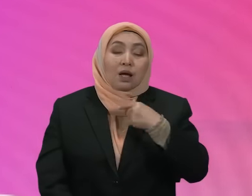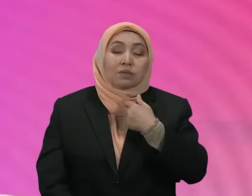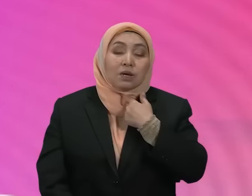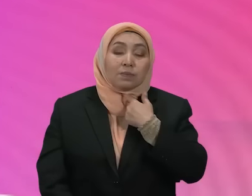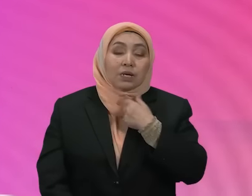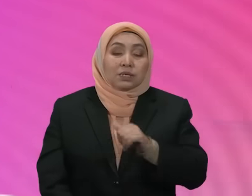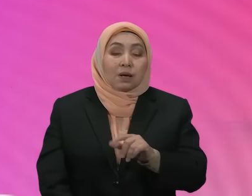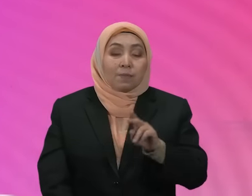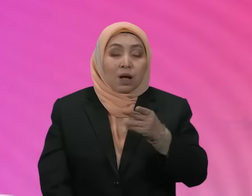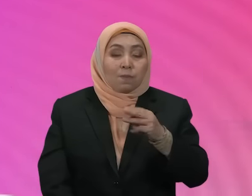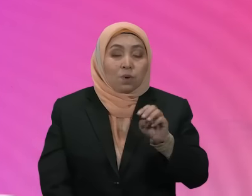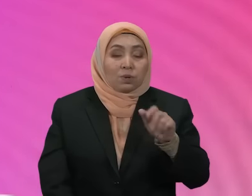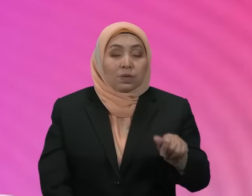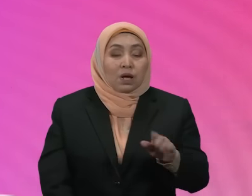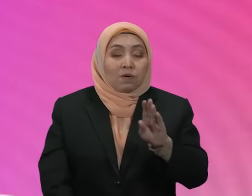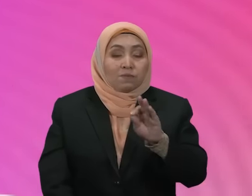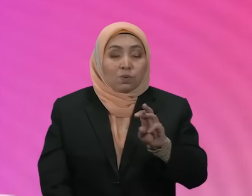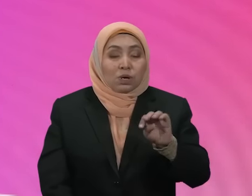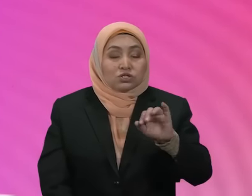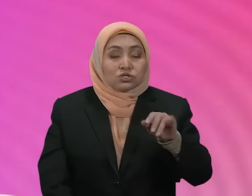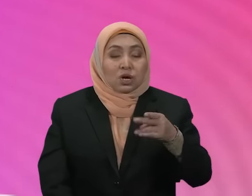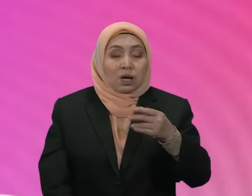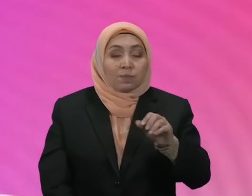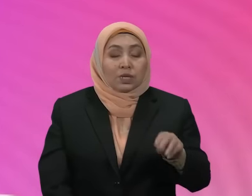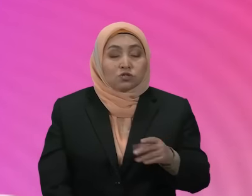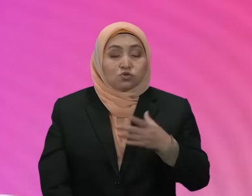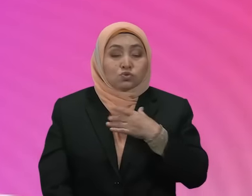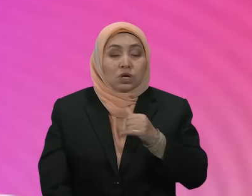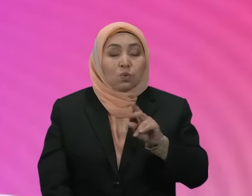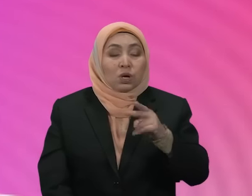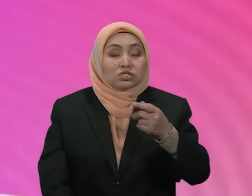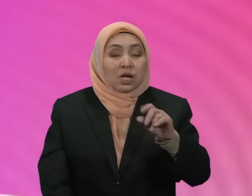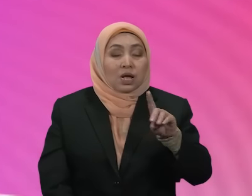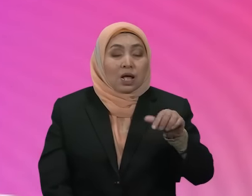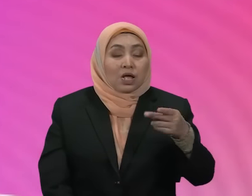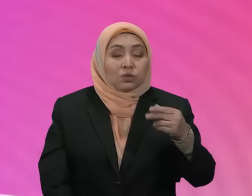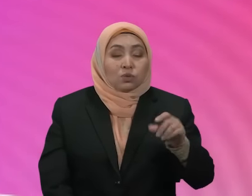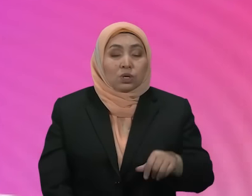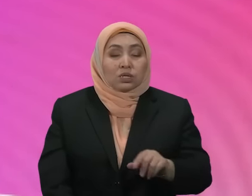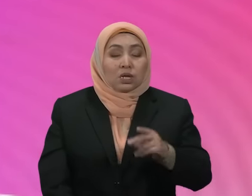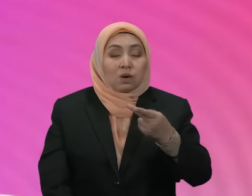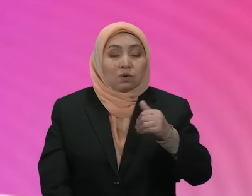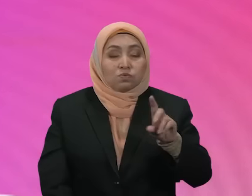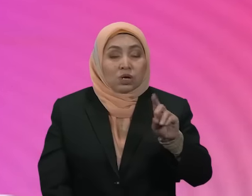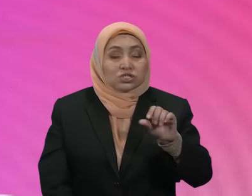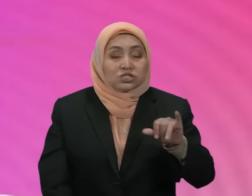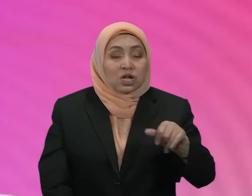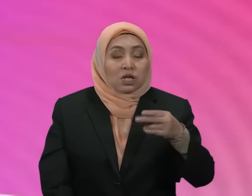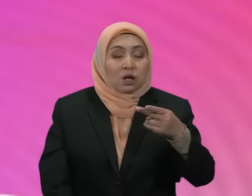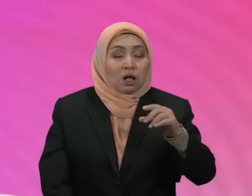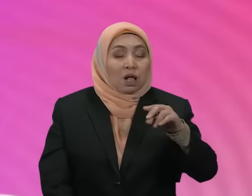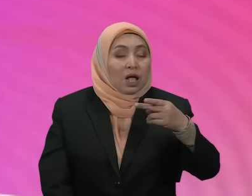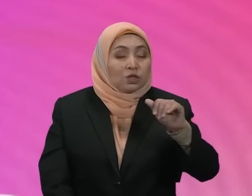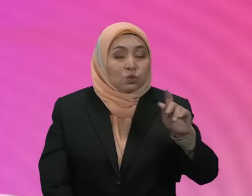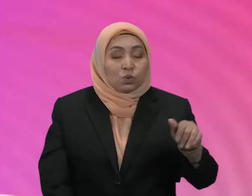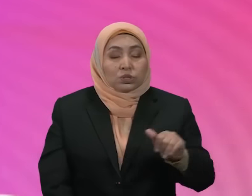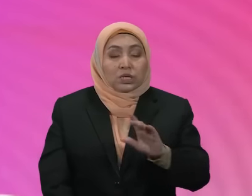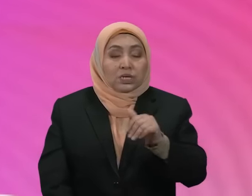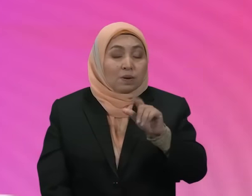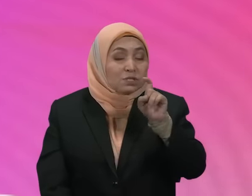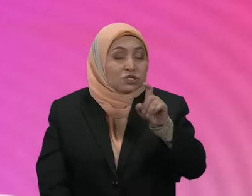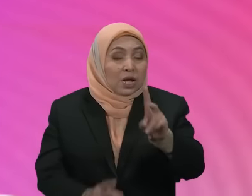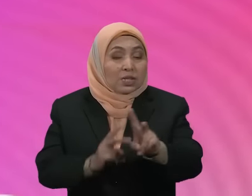bi'amwalihim, fi wajahadu. Kadang-kadang banyak tertukar wajahadu tu. Kan, wahajaru wajahadu. Ha, kan? Jadi kena hati-hati